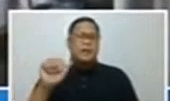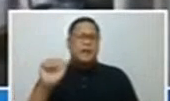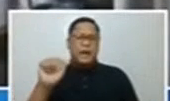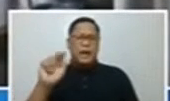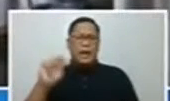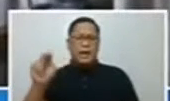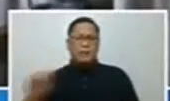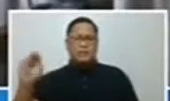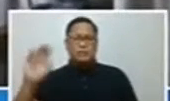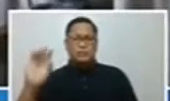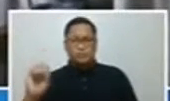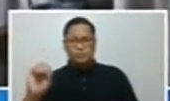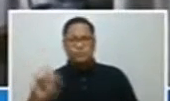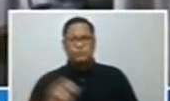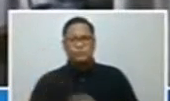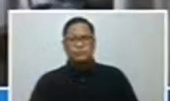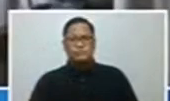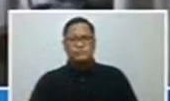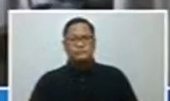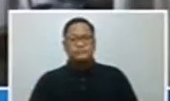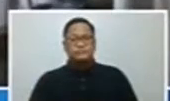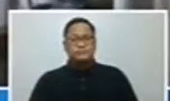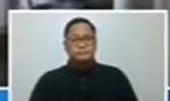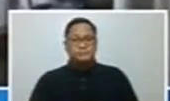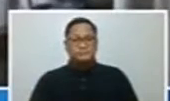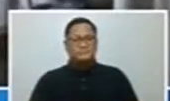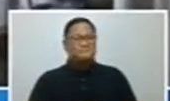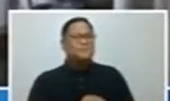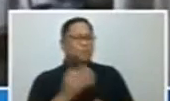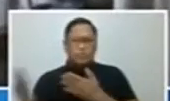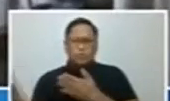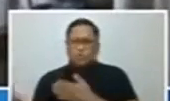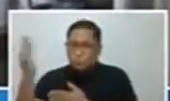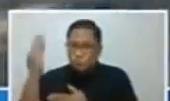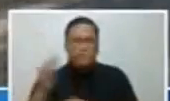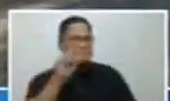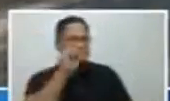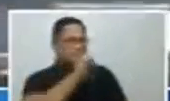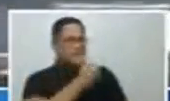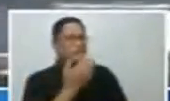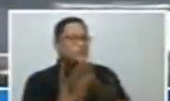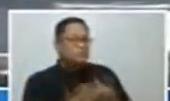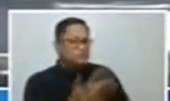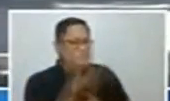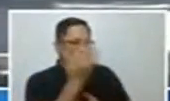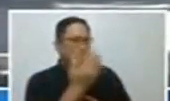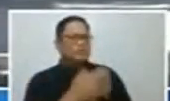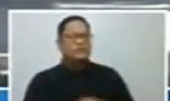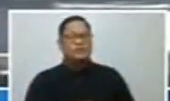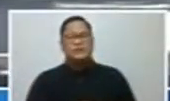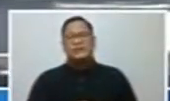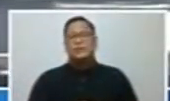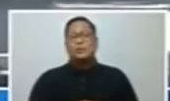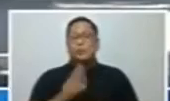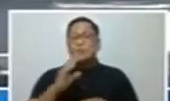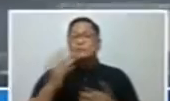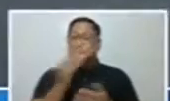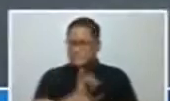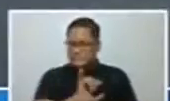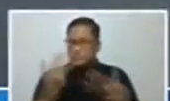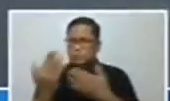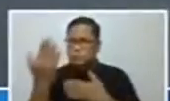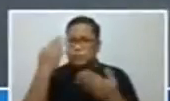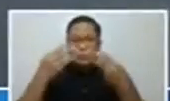ating pangulo upang ipatupad ng kanyang mga direktiba kaukol sa ating pagharap dito sa COVID